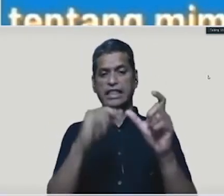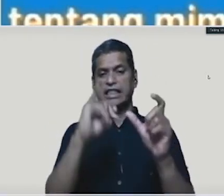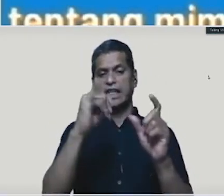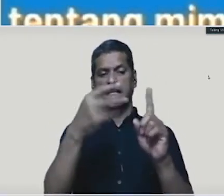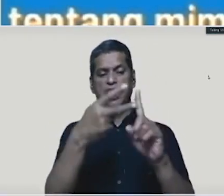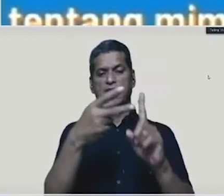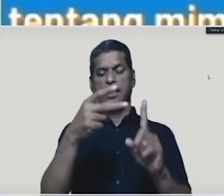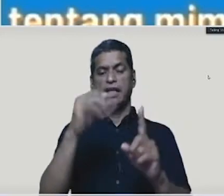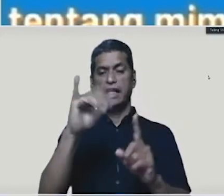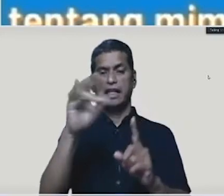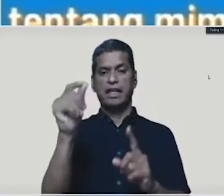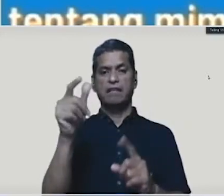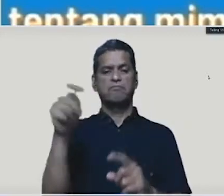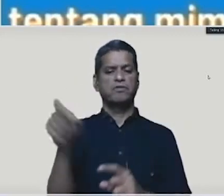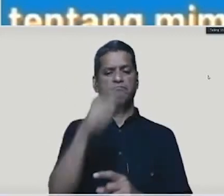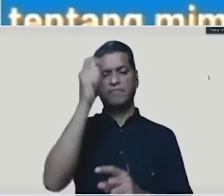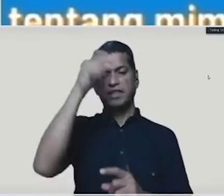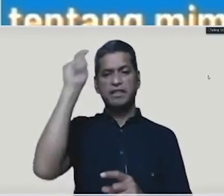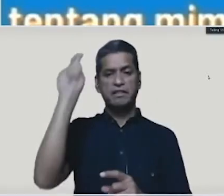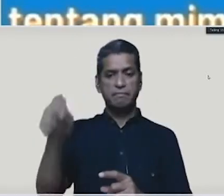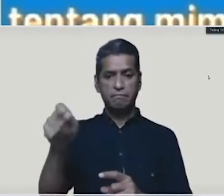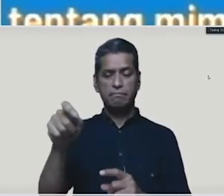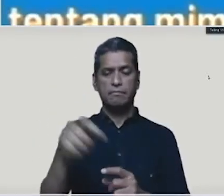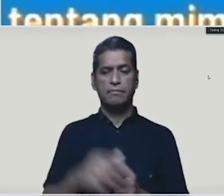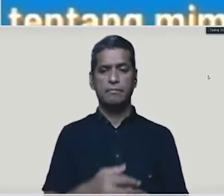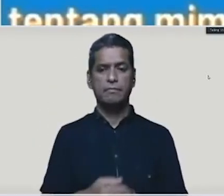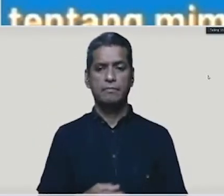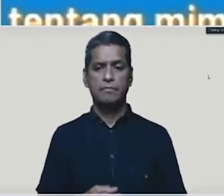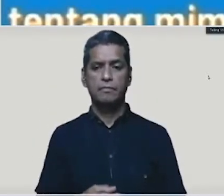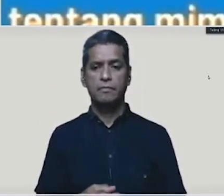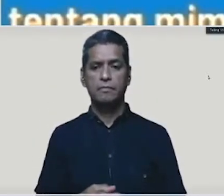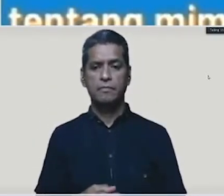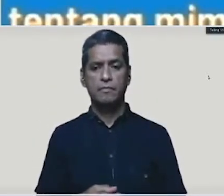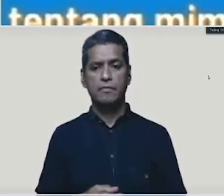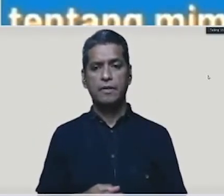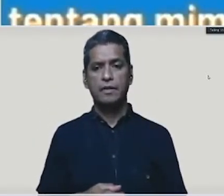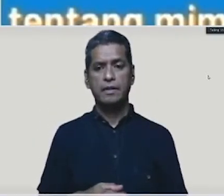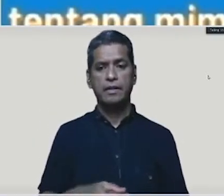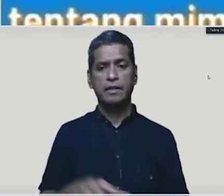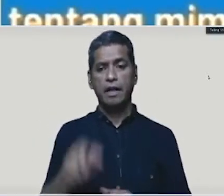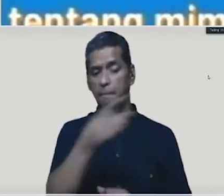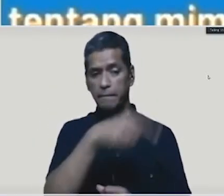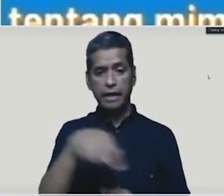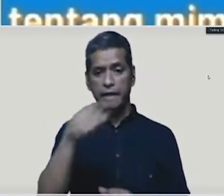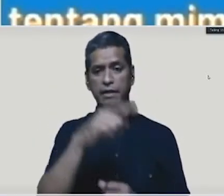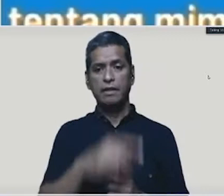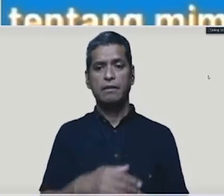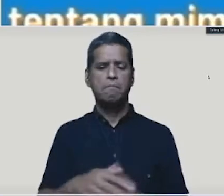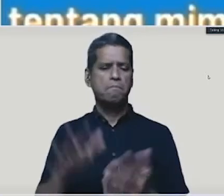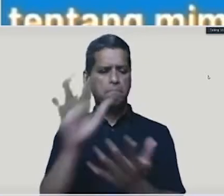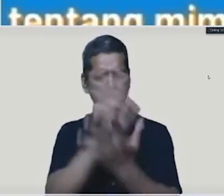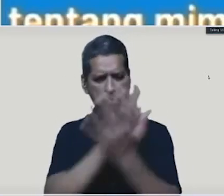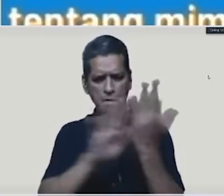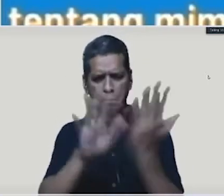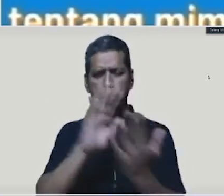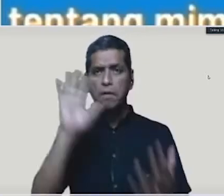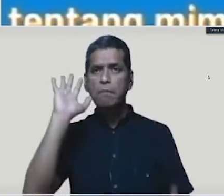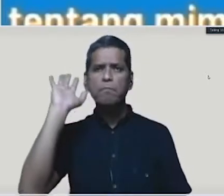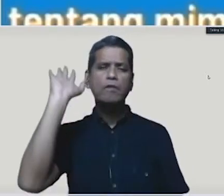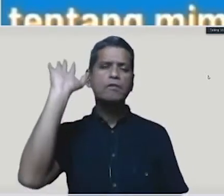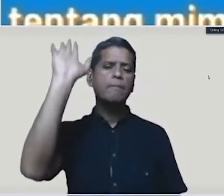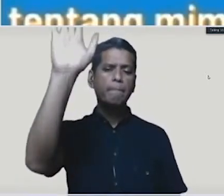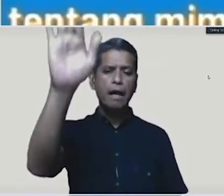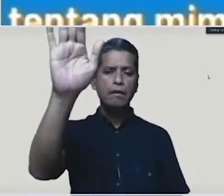source source Terus siapa mereka atau alis mereka meramal masa depan berdasarkan